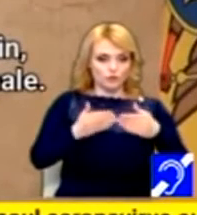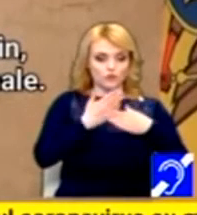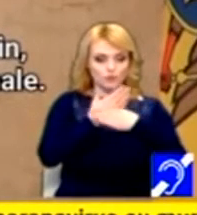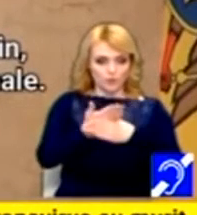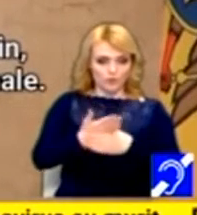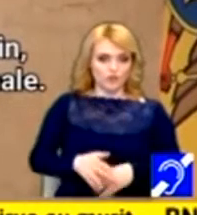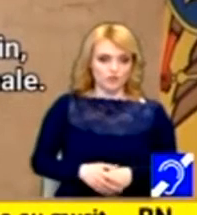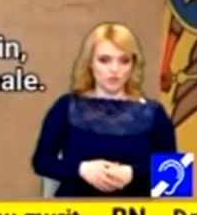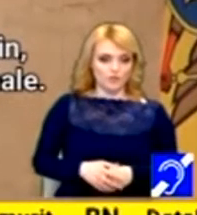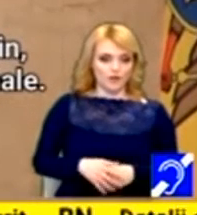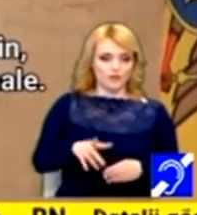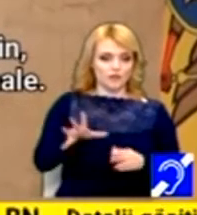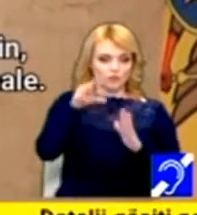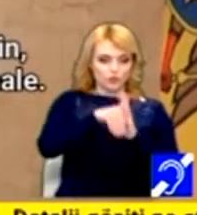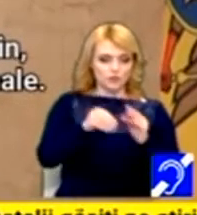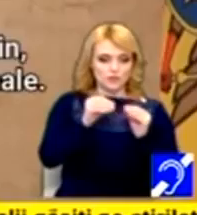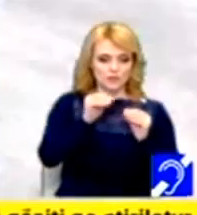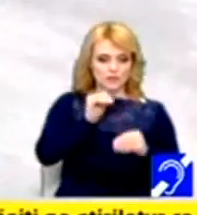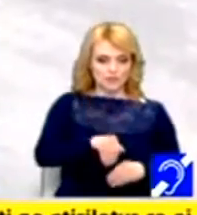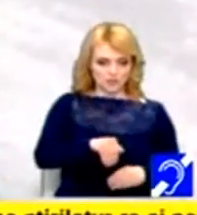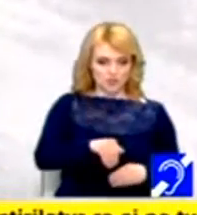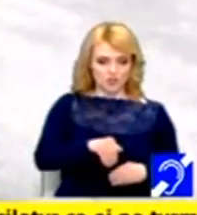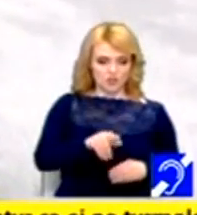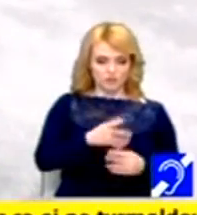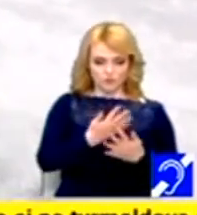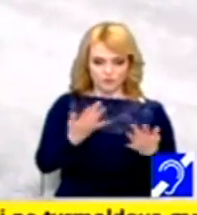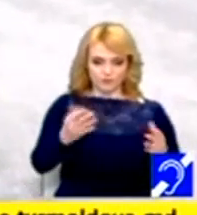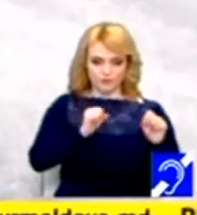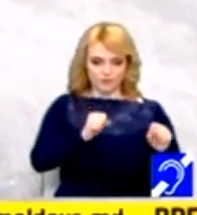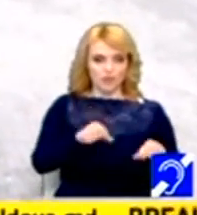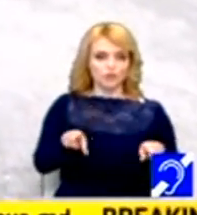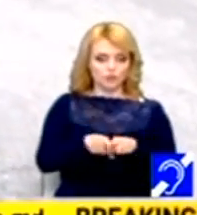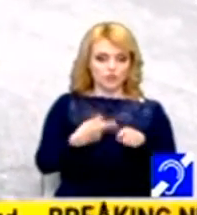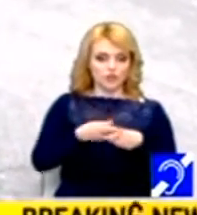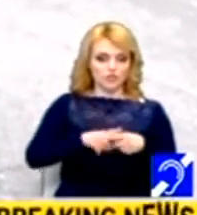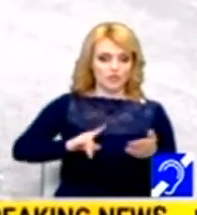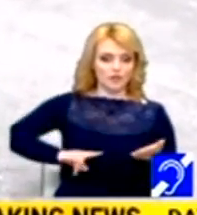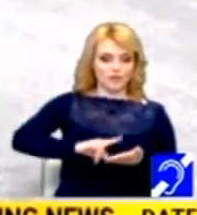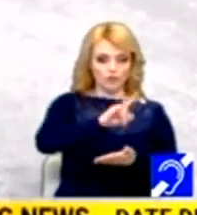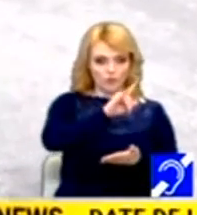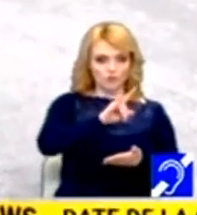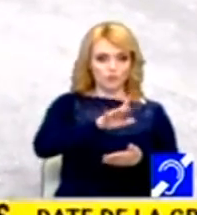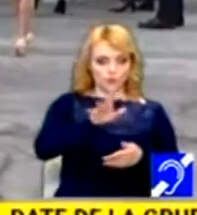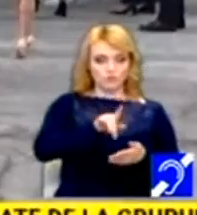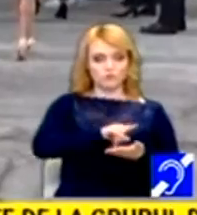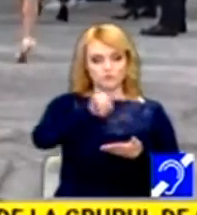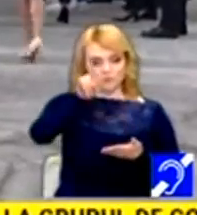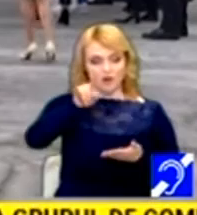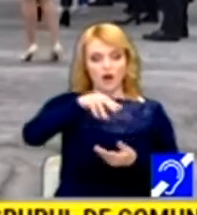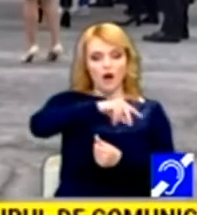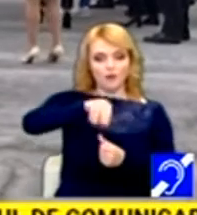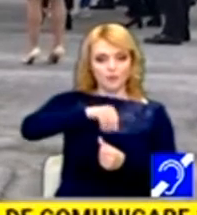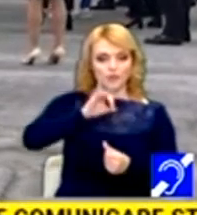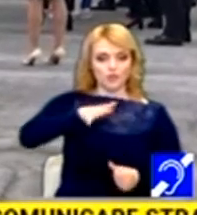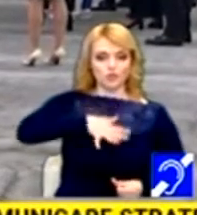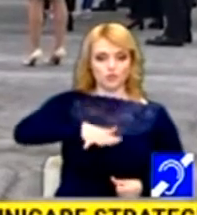mask shields for professionals, for medical workers. Același avion al forțelor aeriene ale Lituaniei va livra Georgiei și Armeniei alte